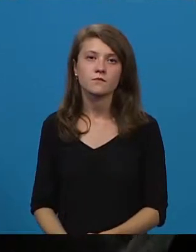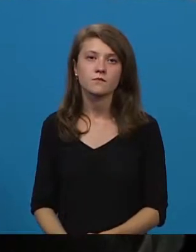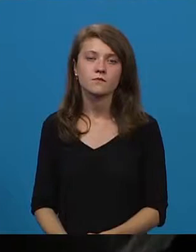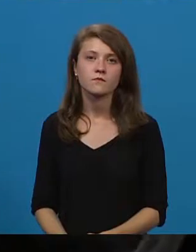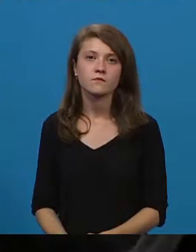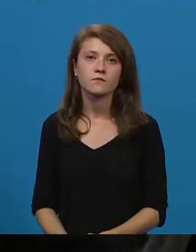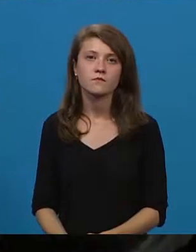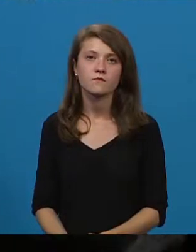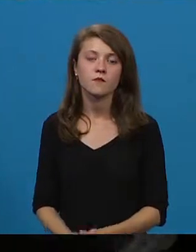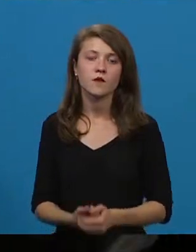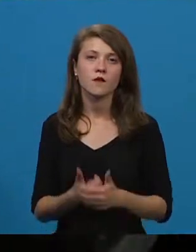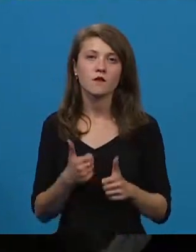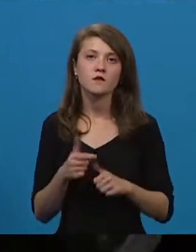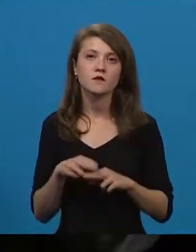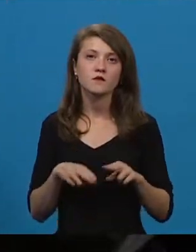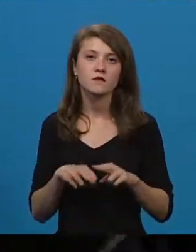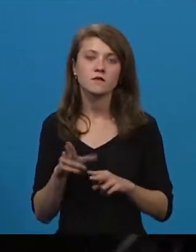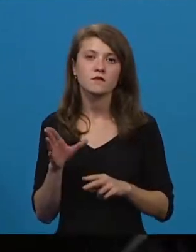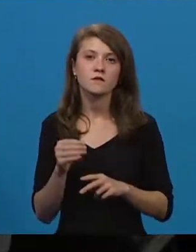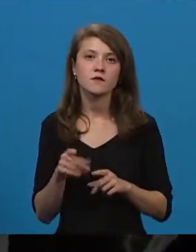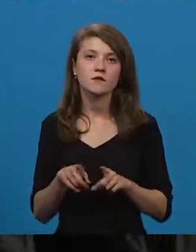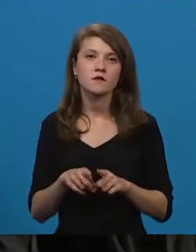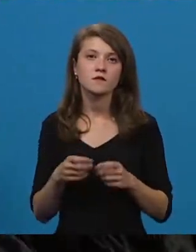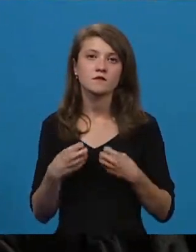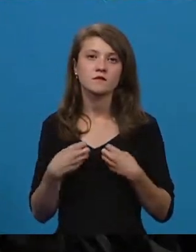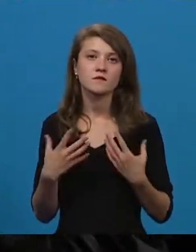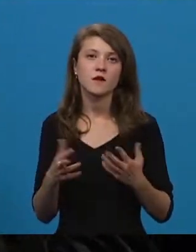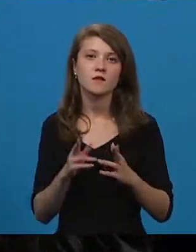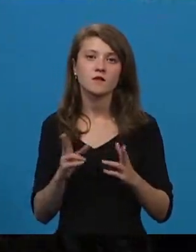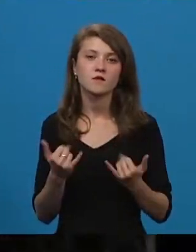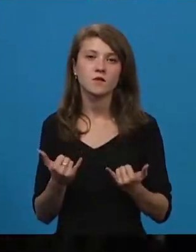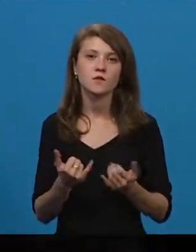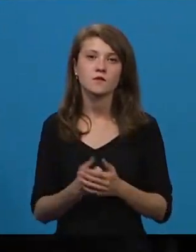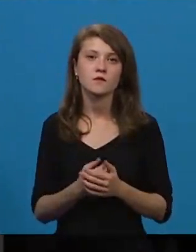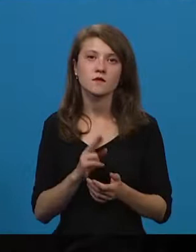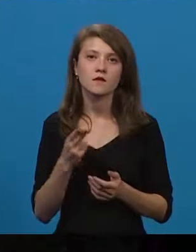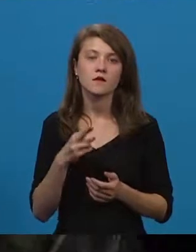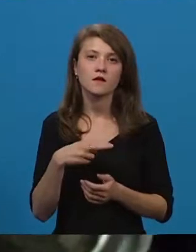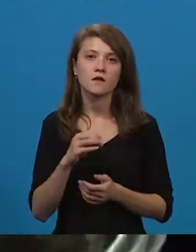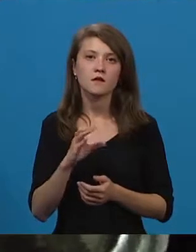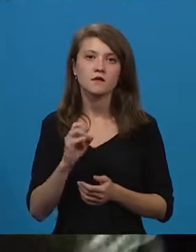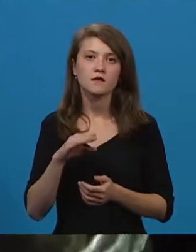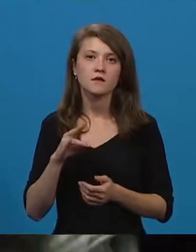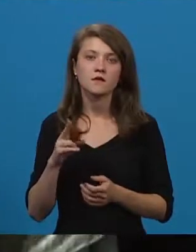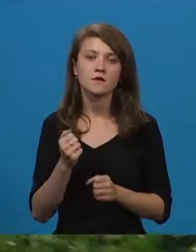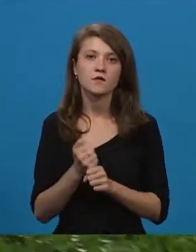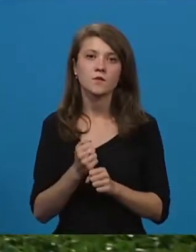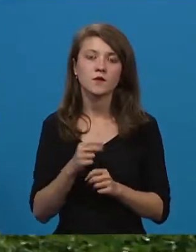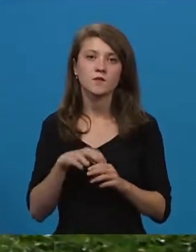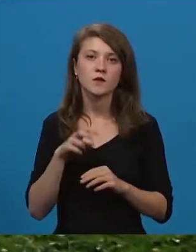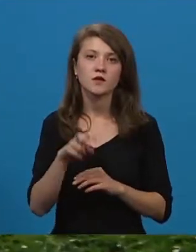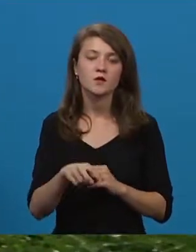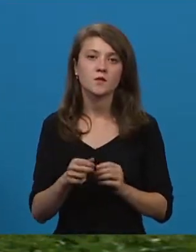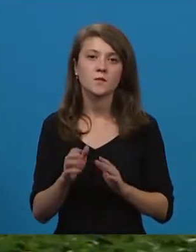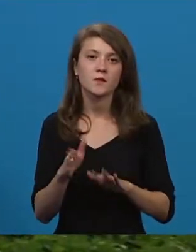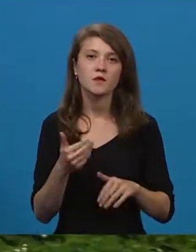Бойовий настрій – це те свято для нас сьогодні, для десантника – здійснити прыжок.